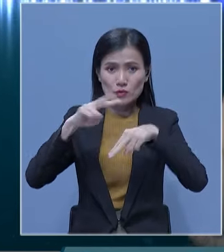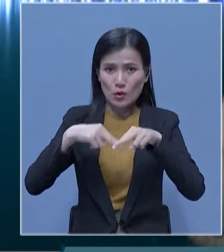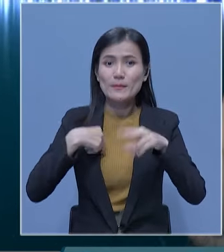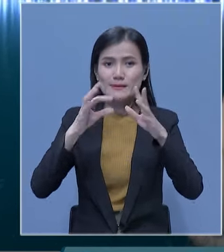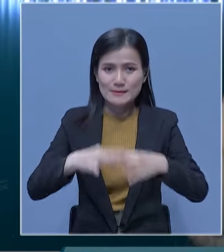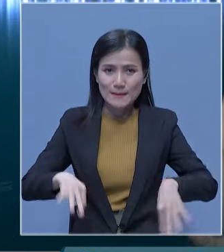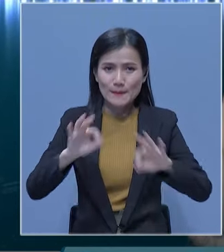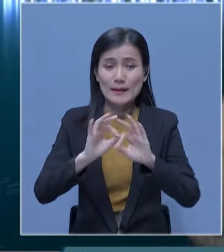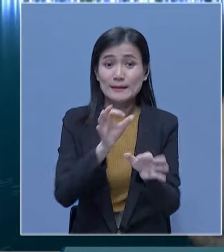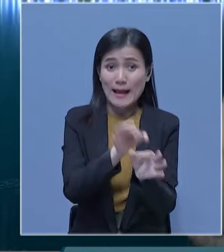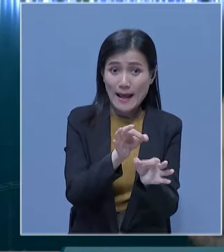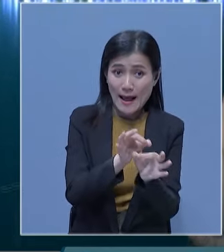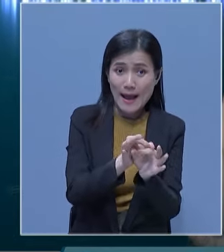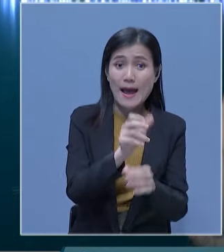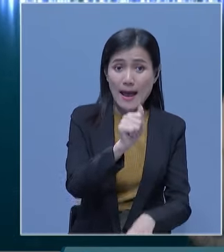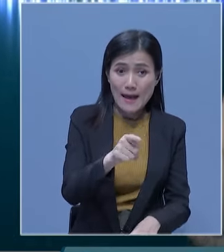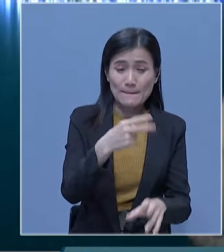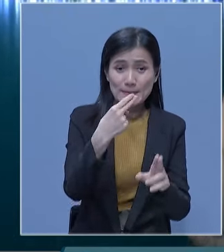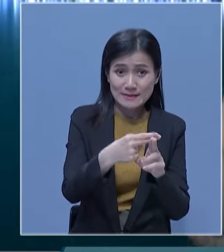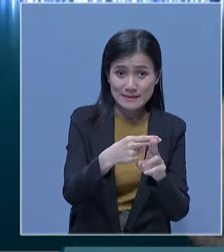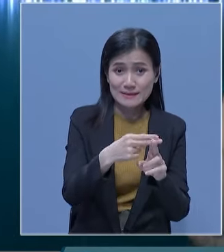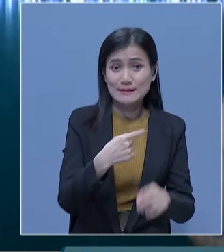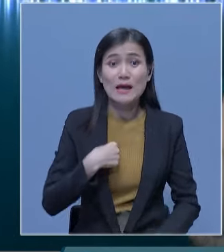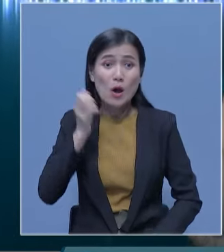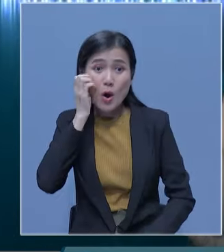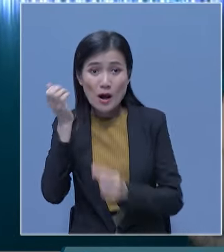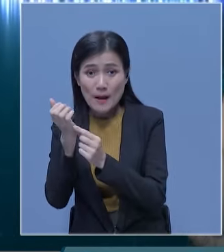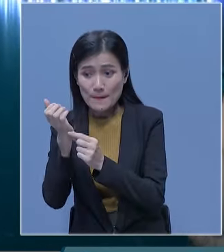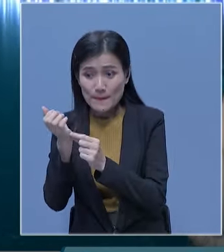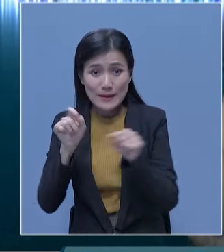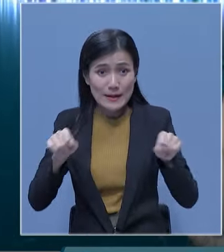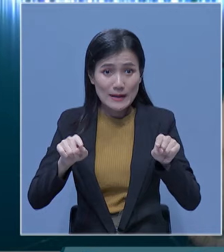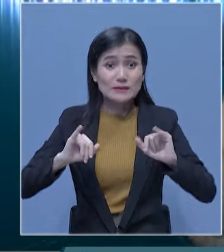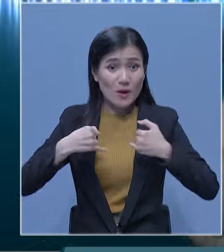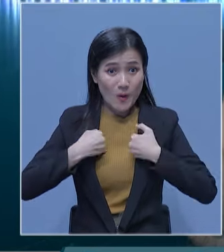ญชีและชื่อเจ้าของโทรศัพท์ควรจะเป็นบุคคลคนเดียวกันเพื่อทำธุรกรรมทางการเงิน